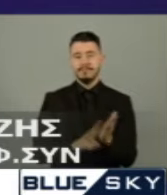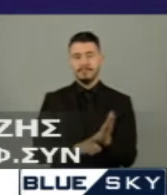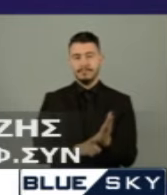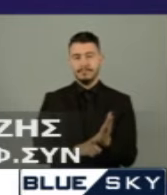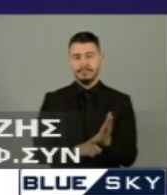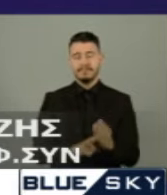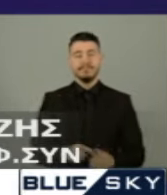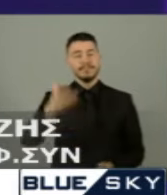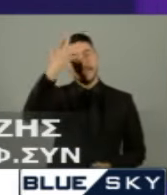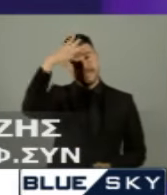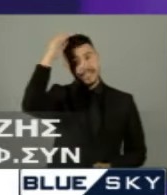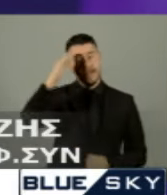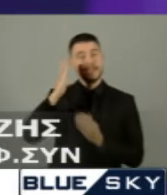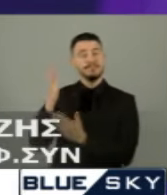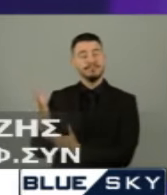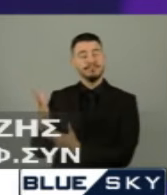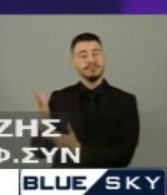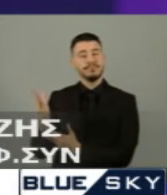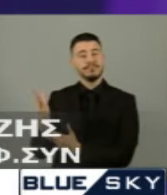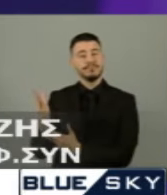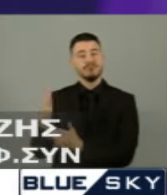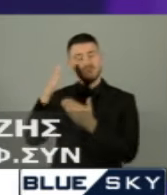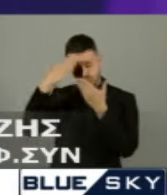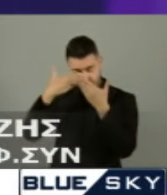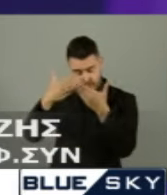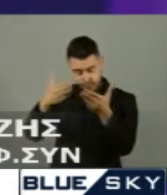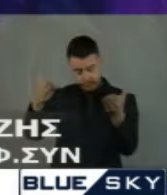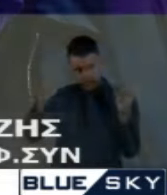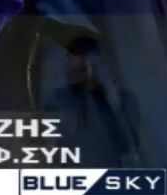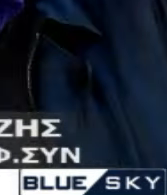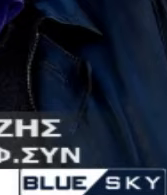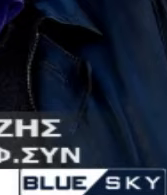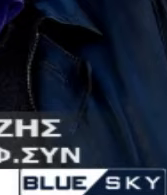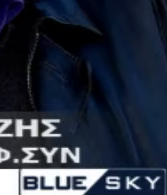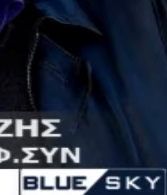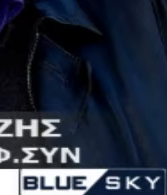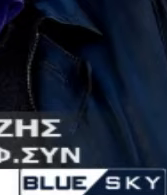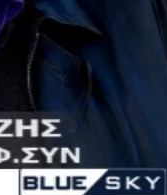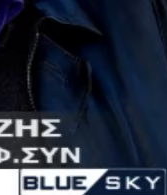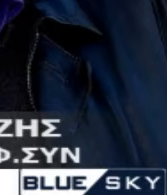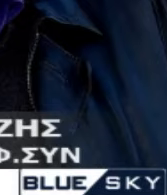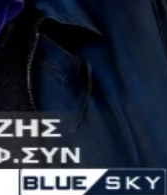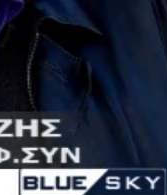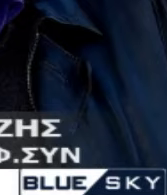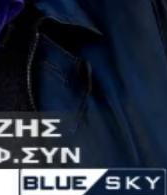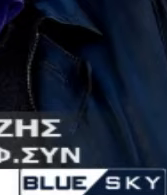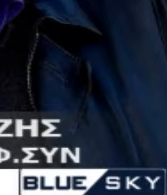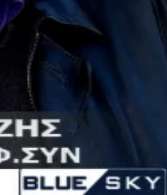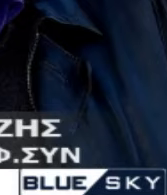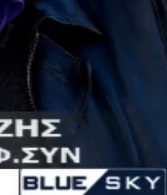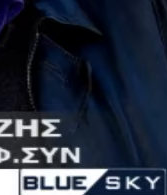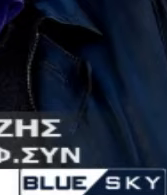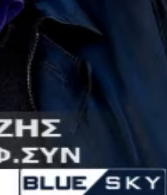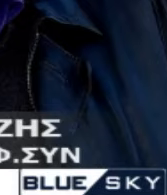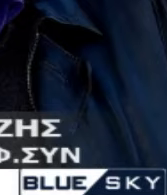ξέρω αν ήταν λαγός, να το πω έτσι. Δεν ξέρω αν είναι μέσα στα άτομα που το ήξεραν. Ωστόσο,